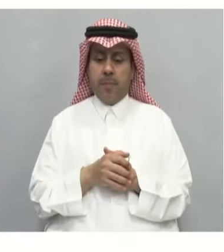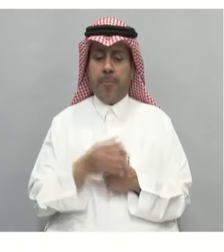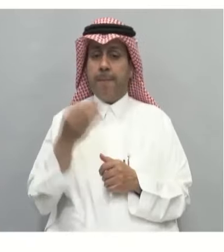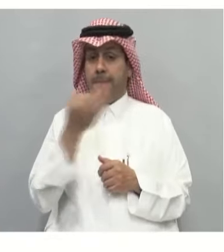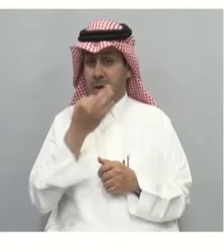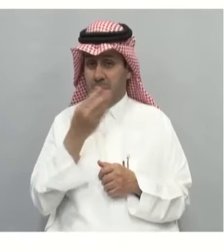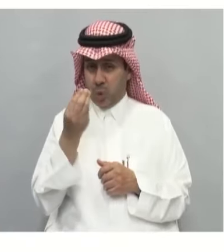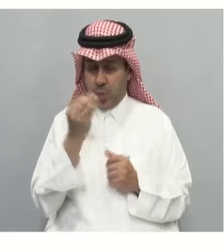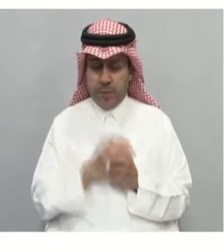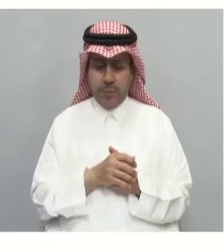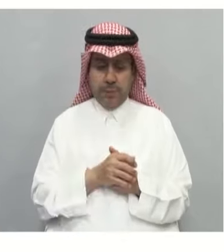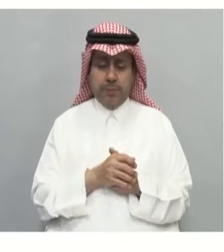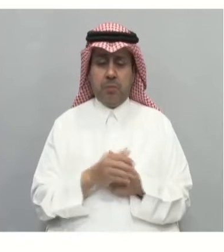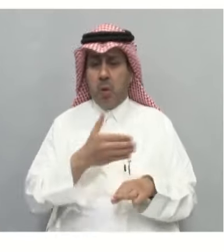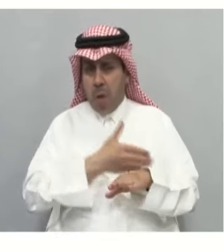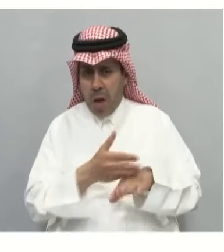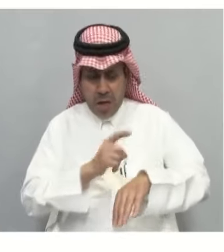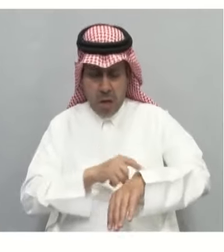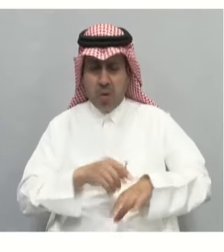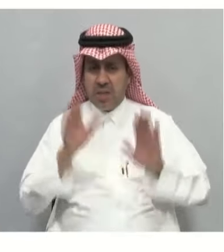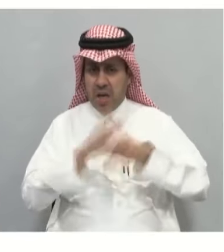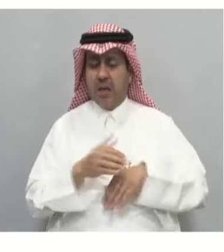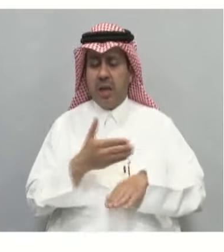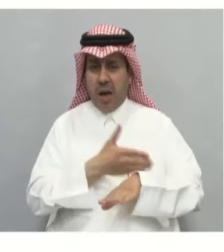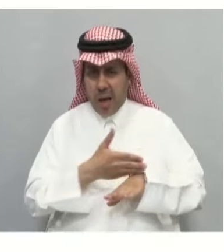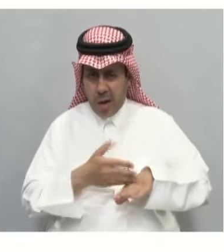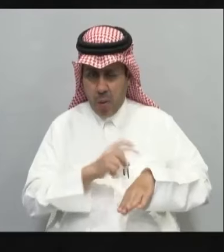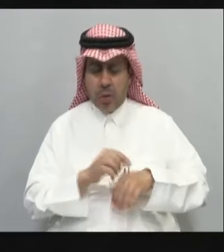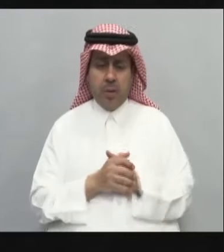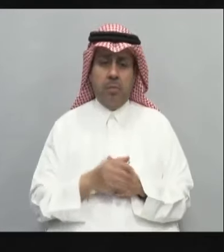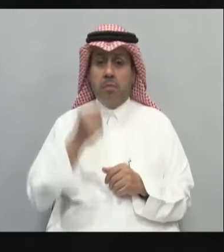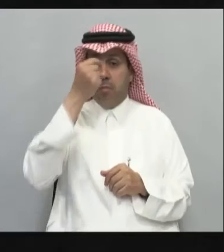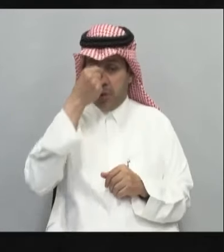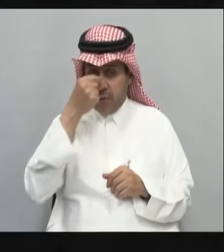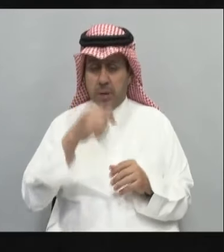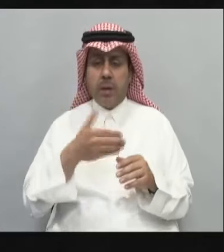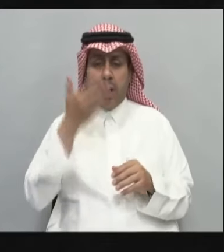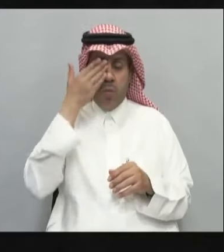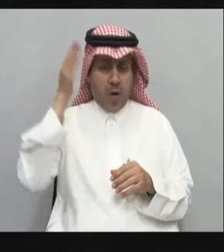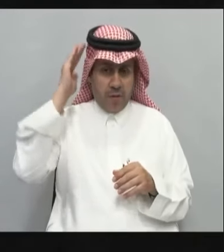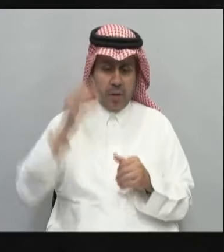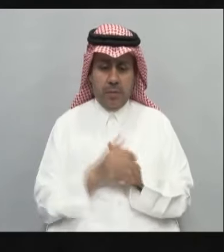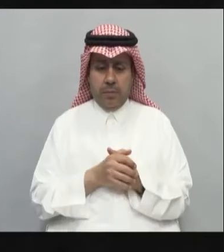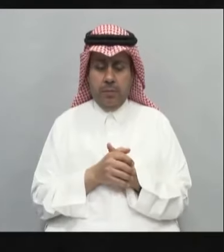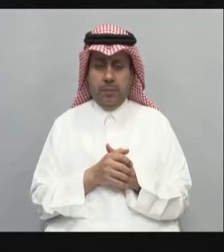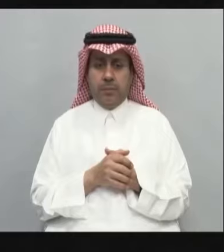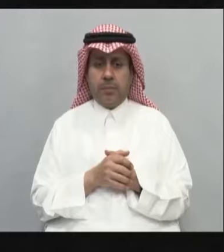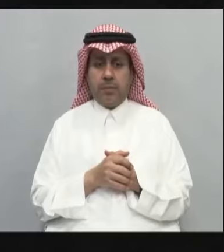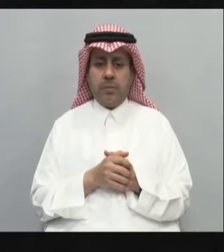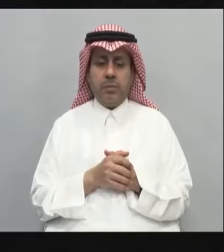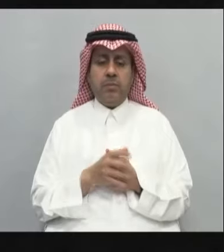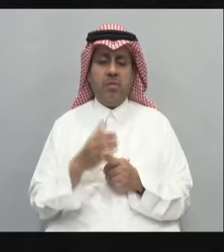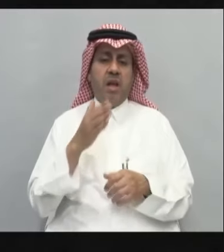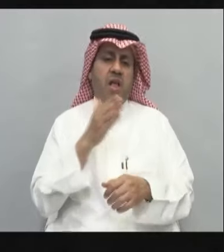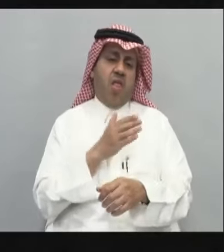قليلا ويؤخرون عن وقتها كل ذلك من صفات من من صفات اولئك المنافقين يستثقلون